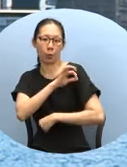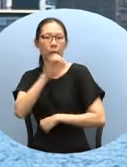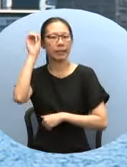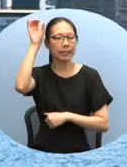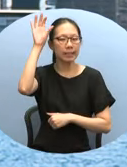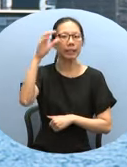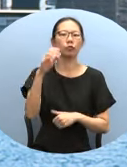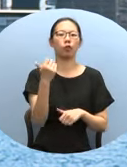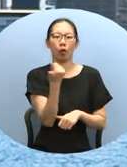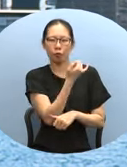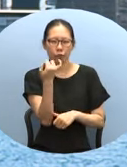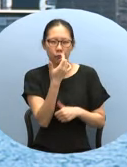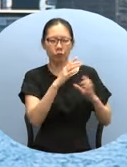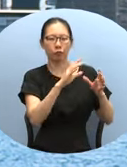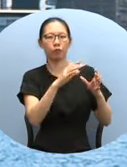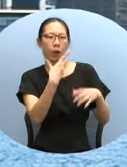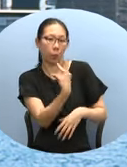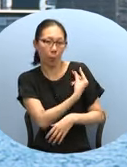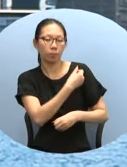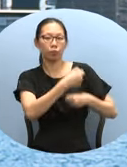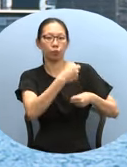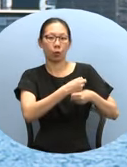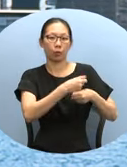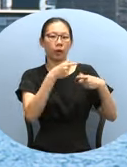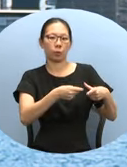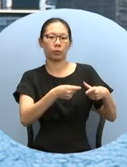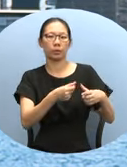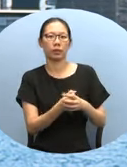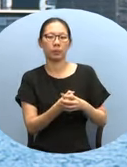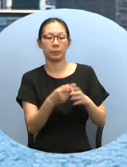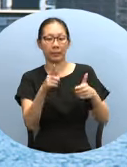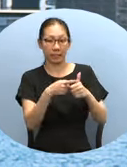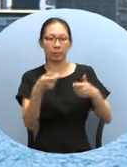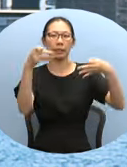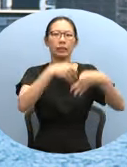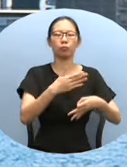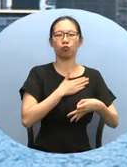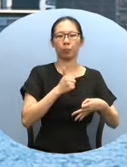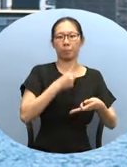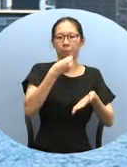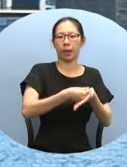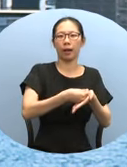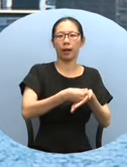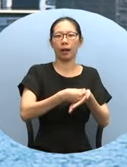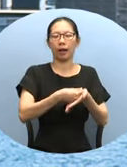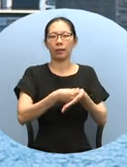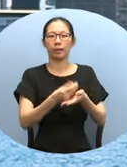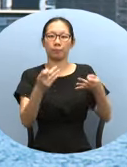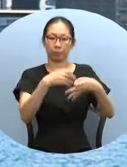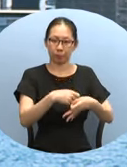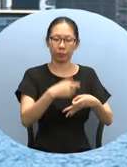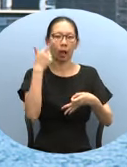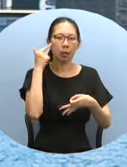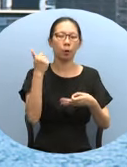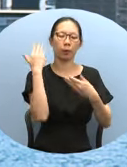埋咧係個別疫苗製造商簽訂同佢哋簽訂一啲預先採購嘅協議，去獲取咧係更